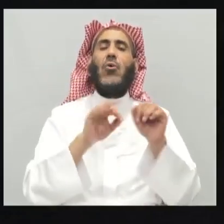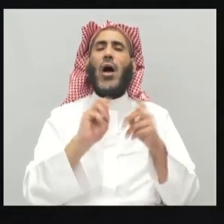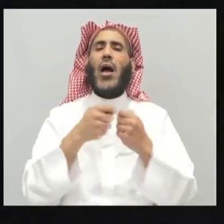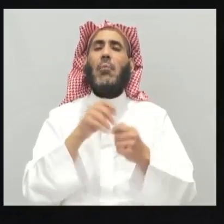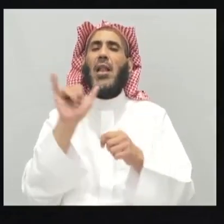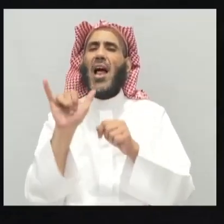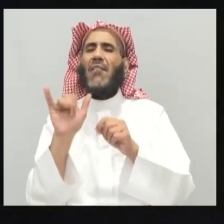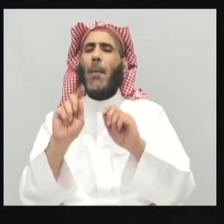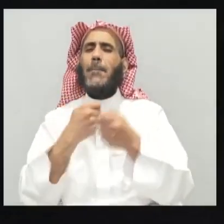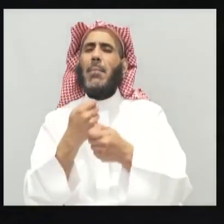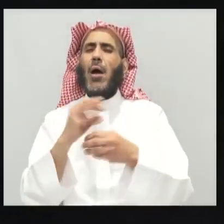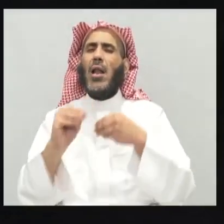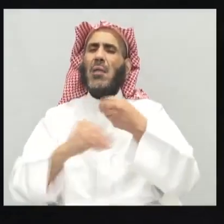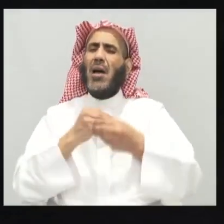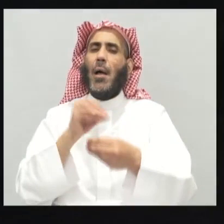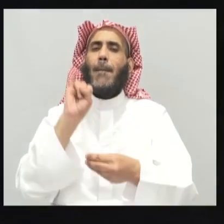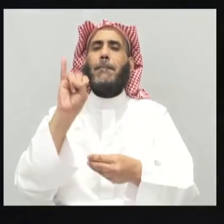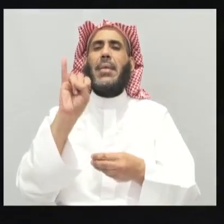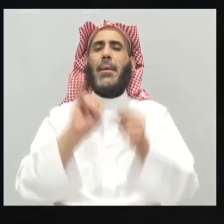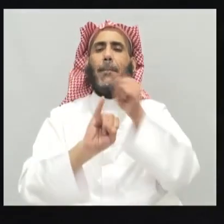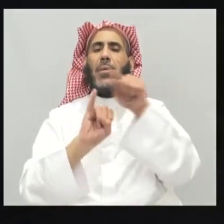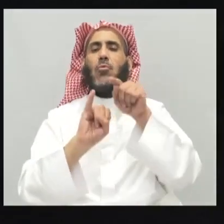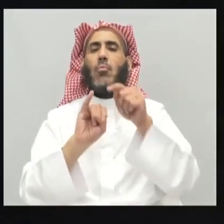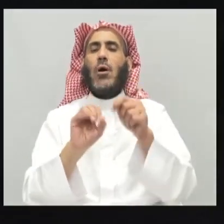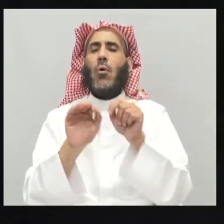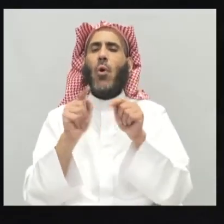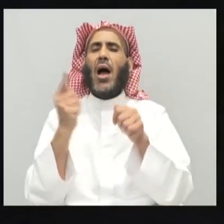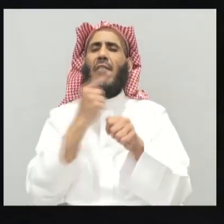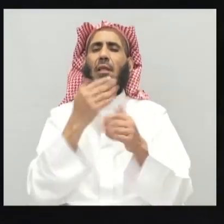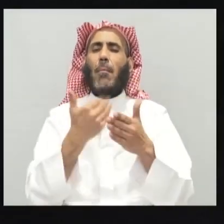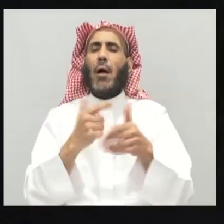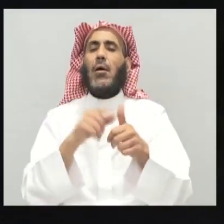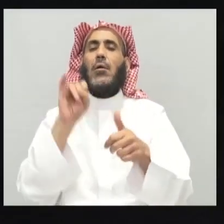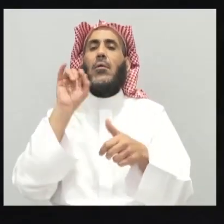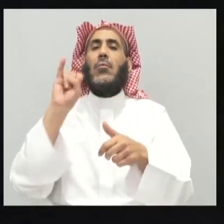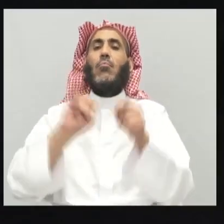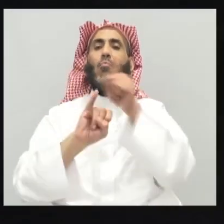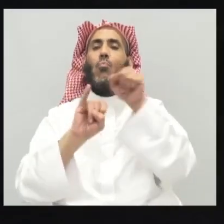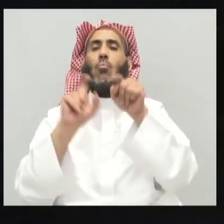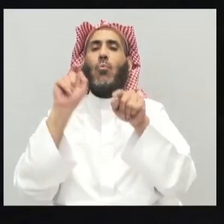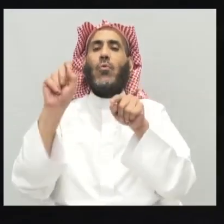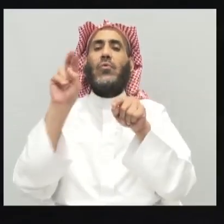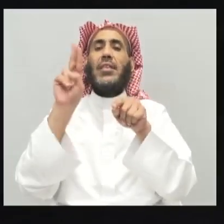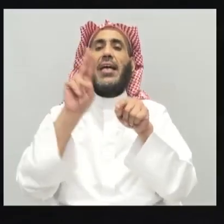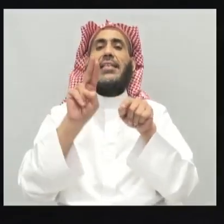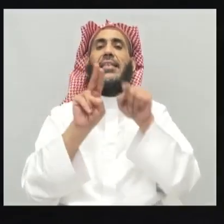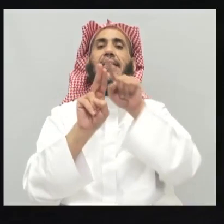ميما مضمومة وأفتح ما قبل آخره فتصبح مفتتح